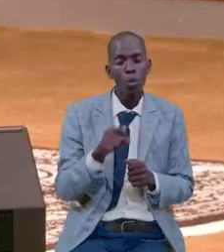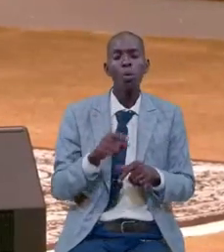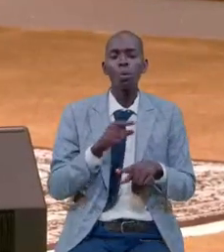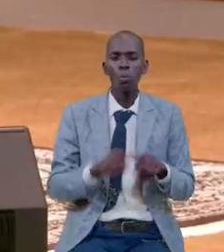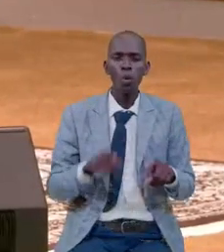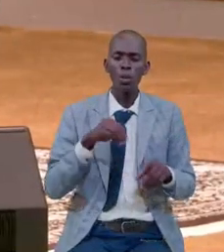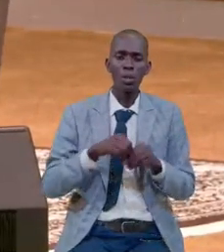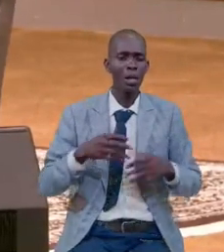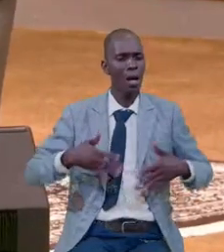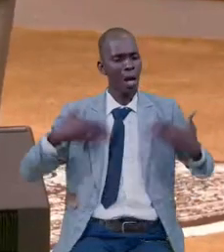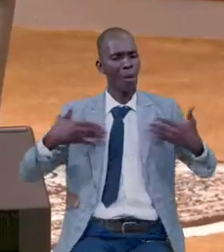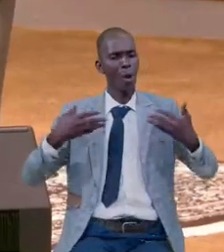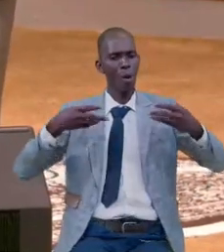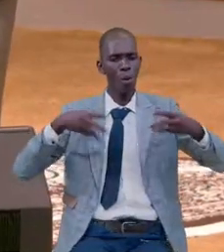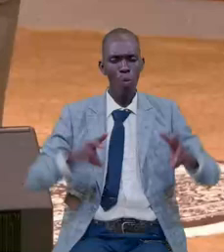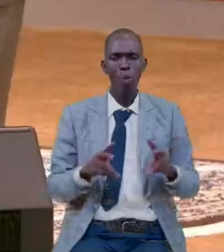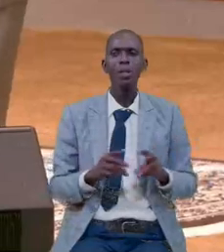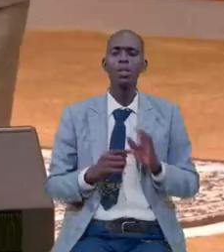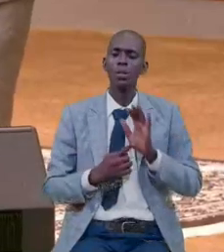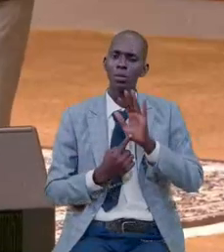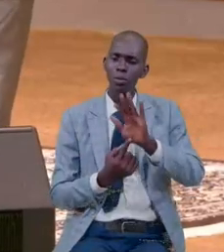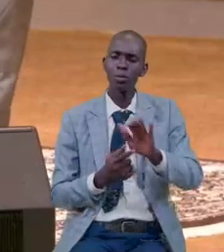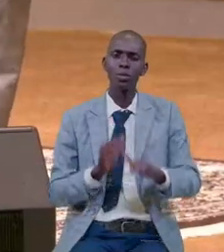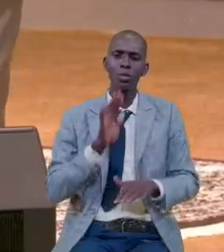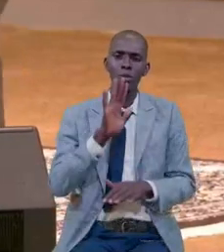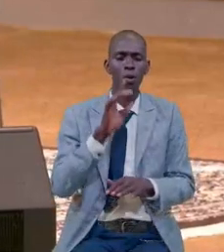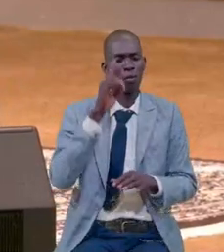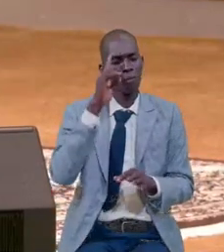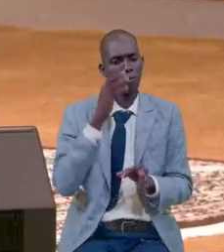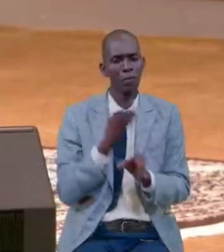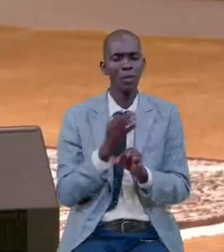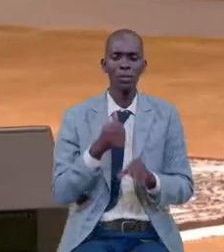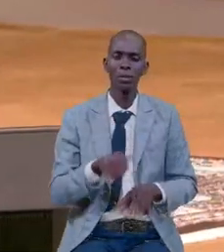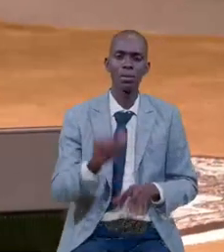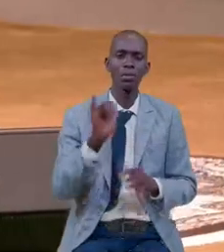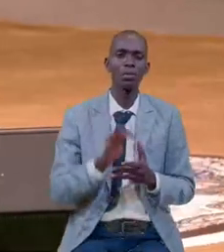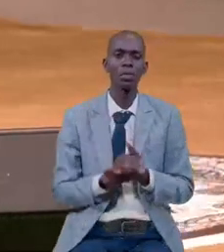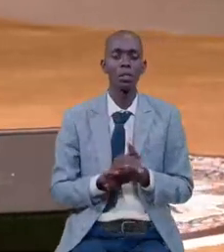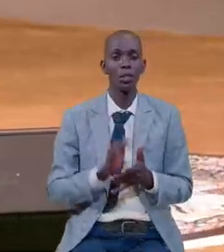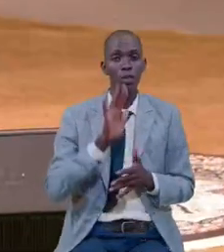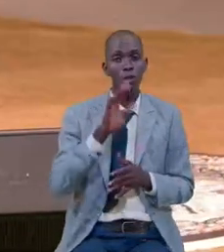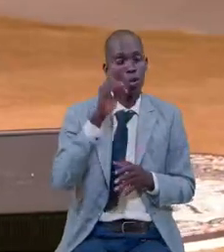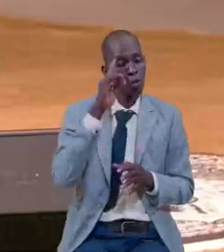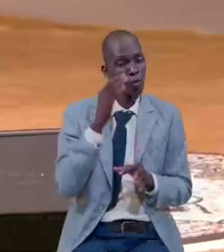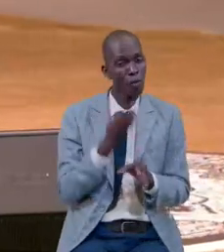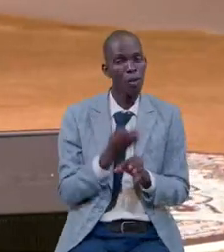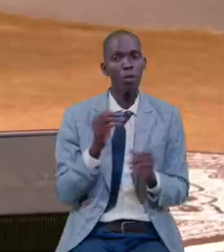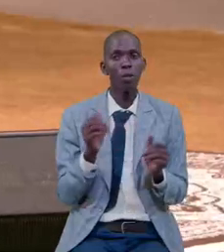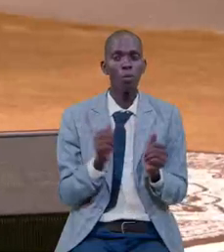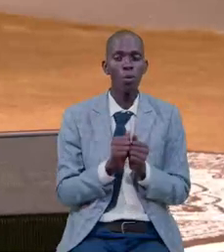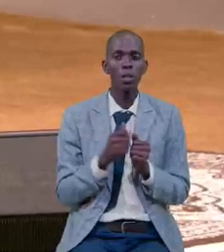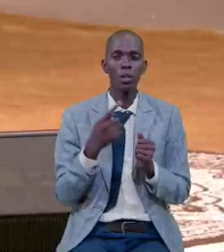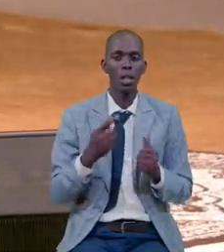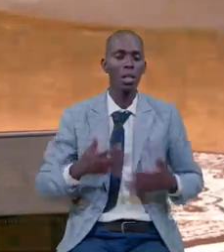façon joyeuse, explicite, exprimez votre foi par une vie